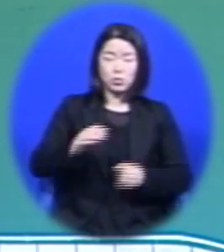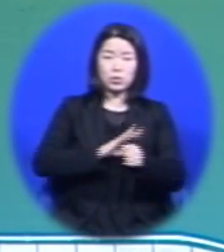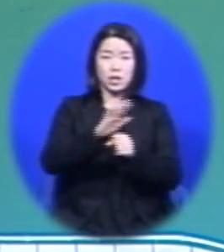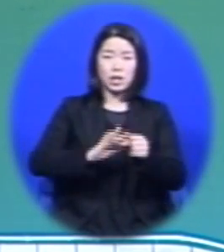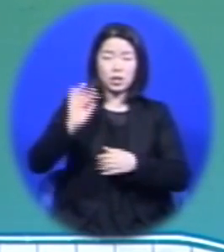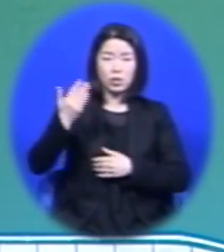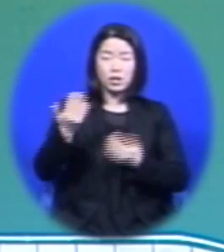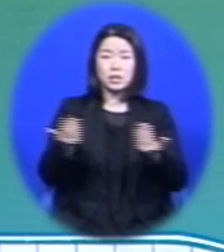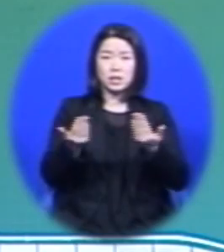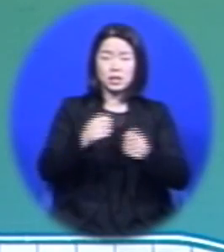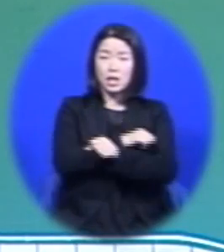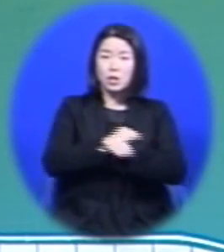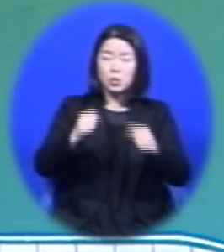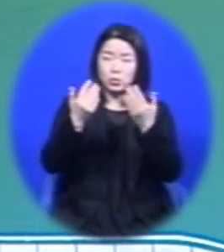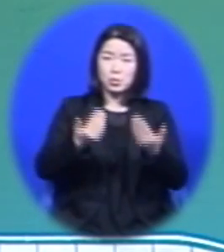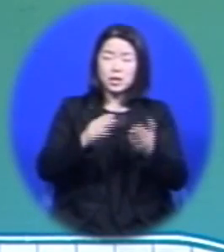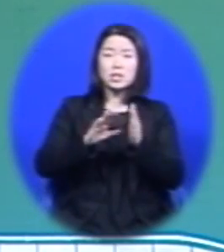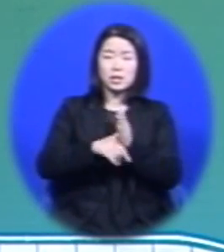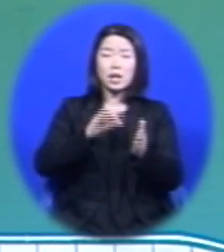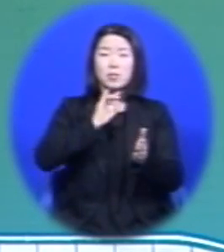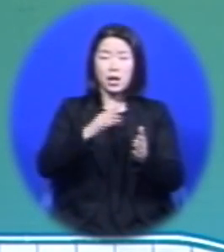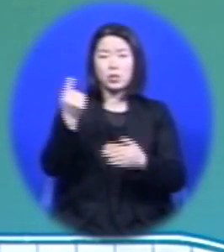일은 용서받았을 때만 옵니다.